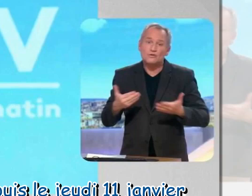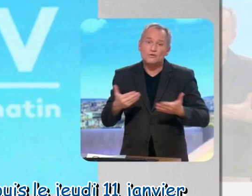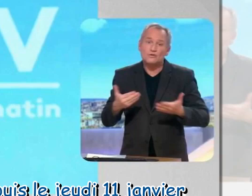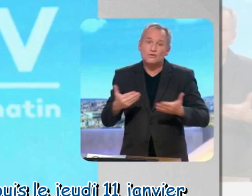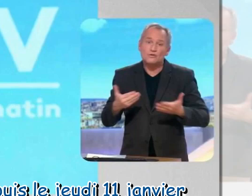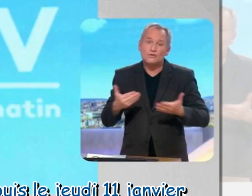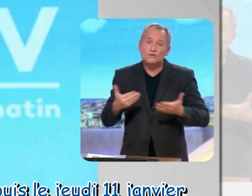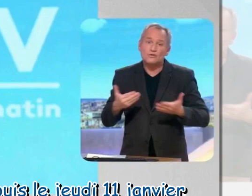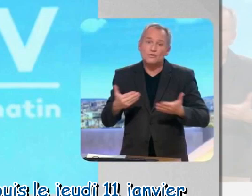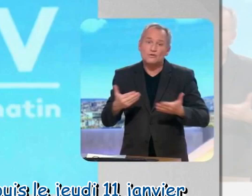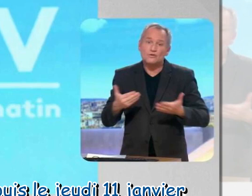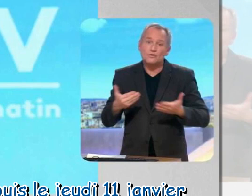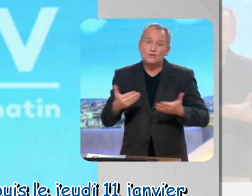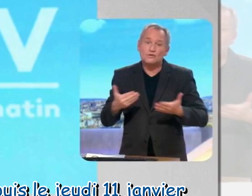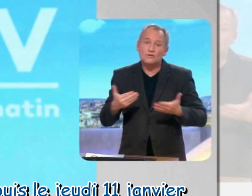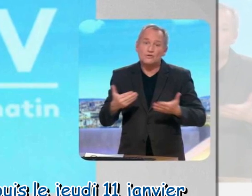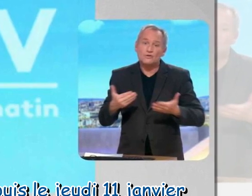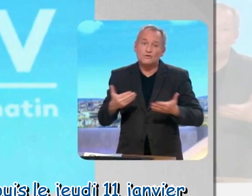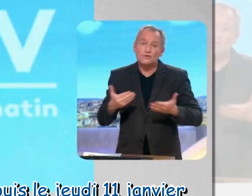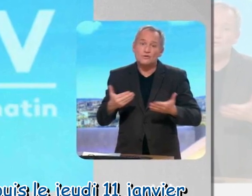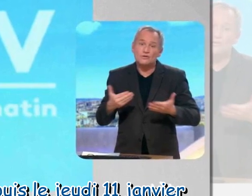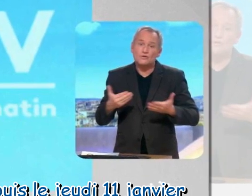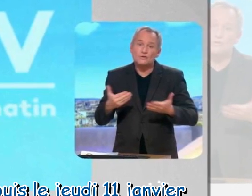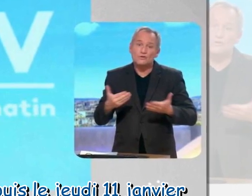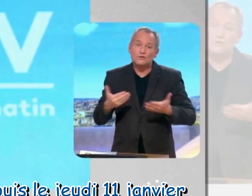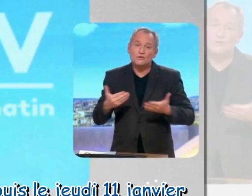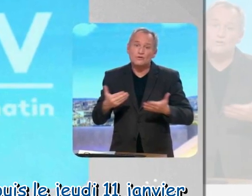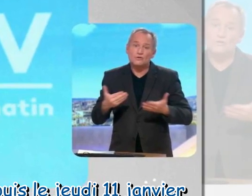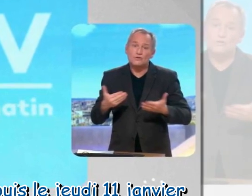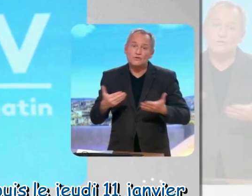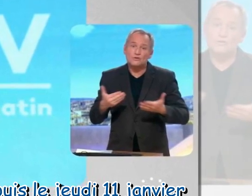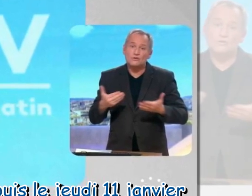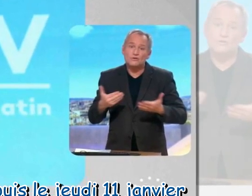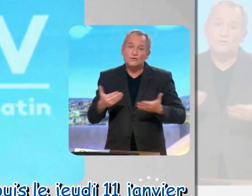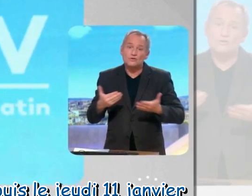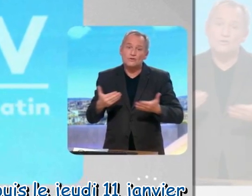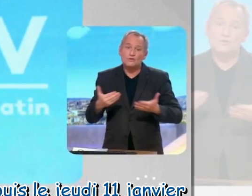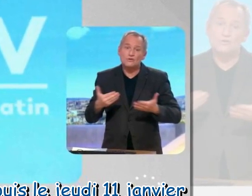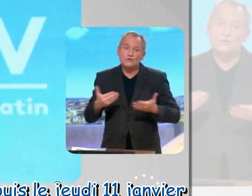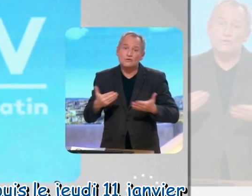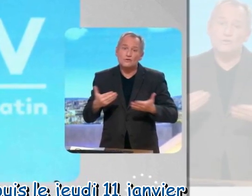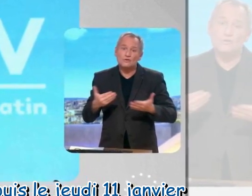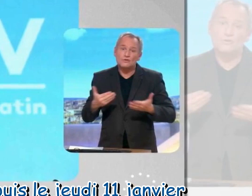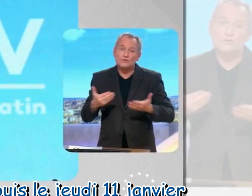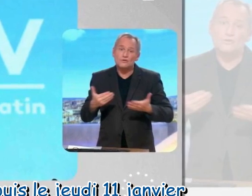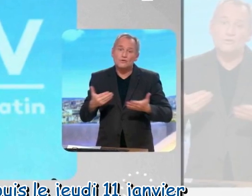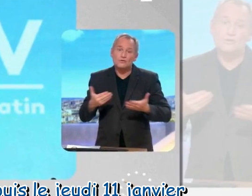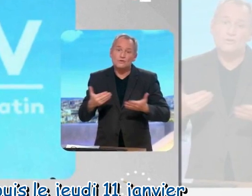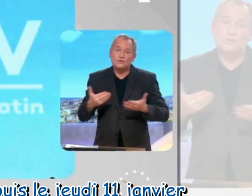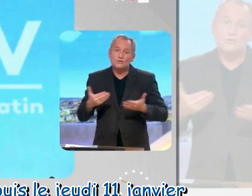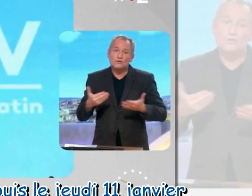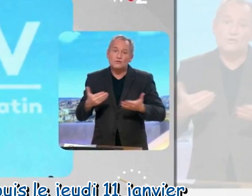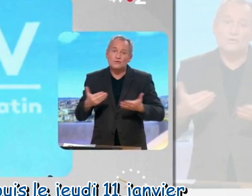Une réaction qui en dit long. Depuis le jeudi 11 janvier dernier, Rachida Dati a fait son grand retour au sein du gouvernement, en intégrant la